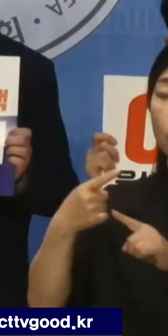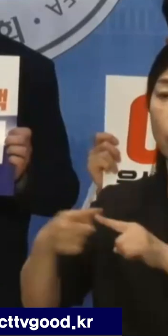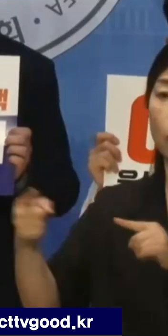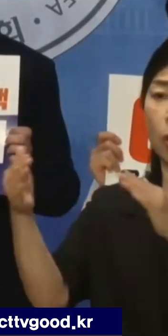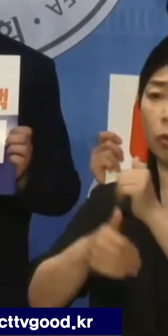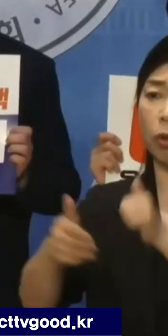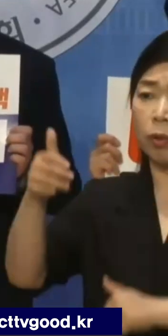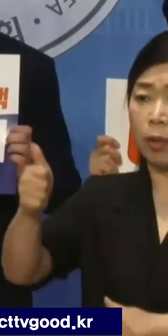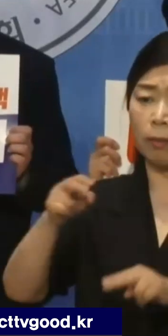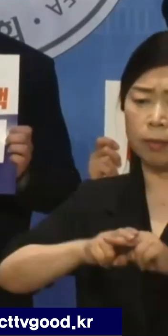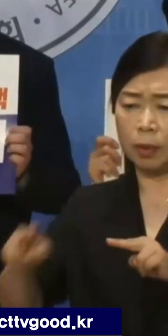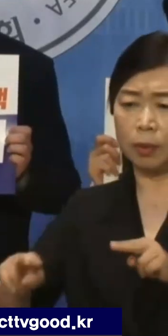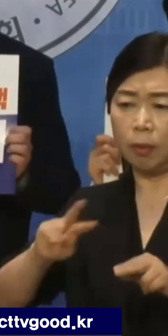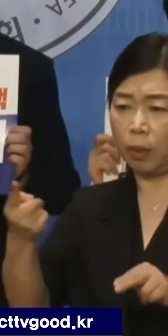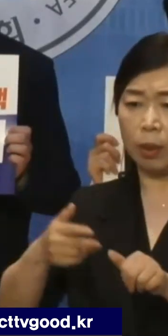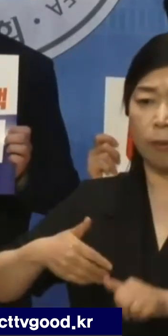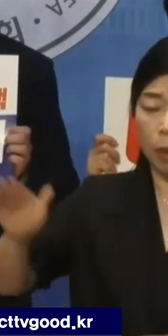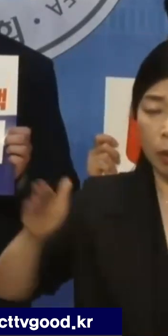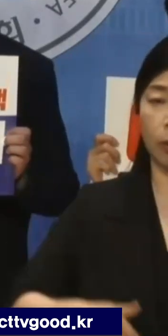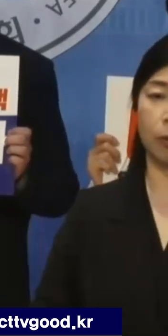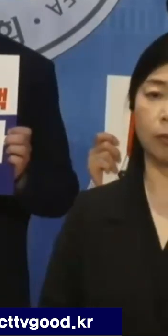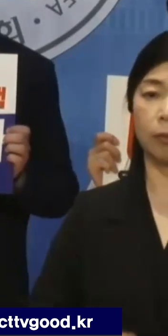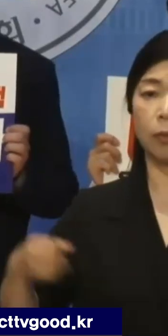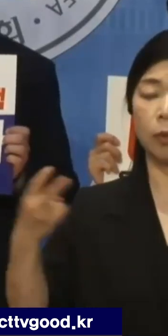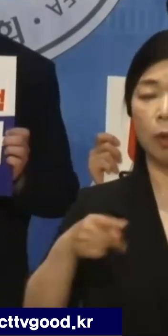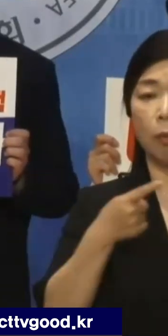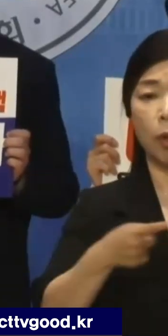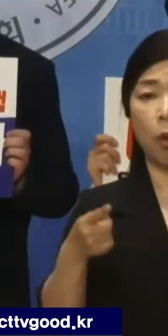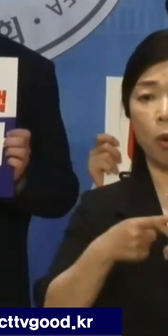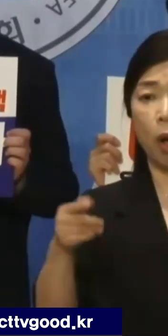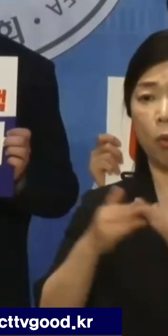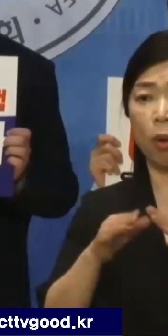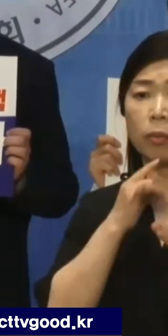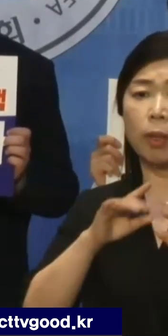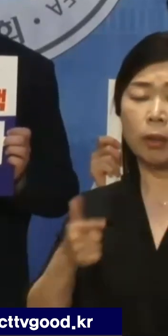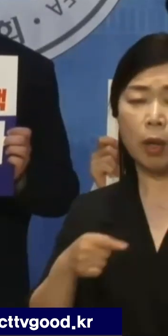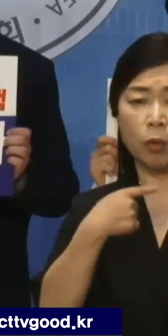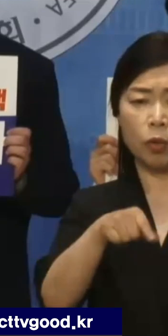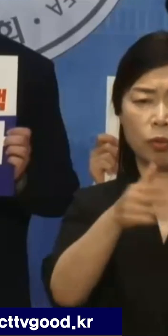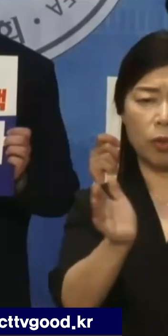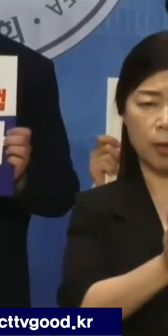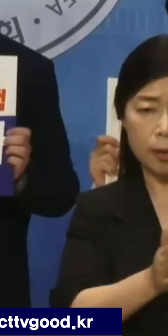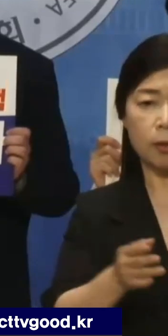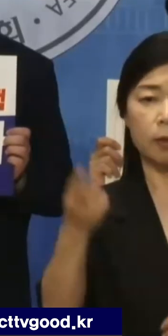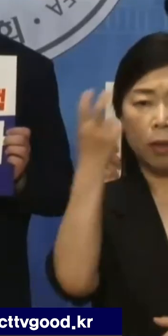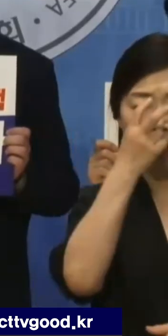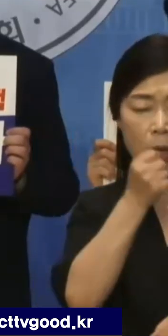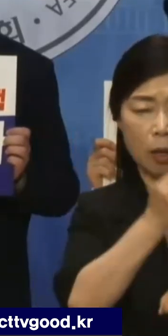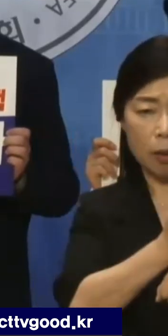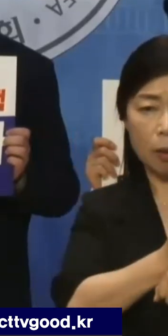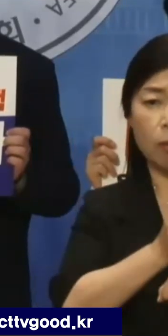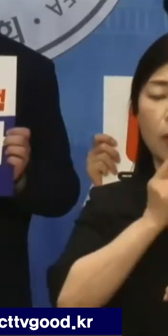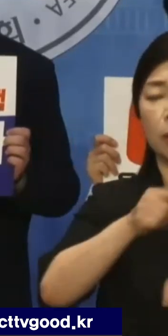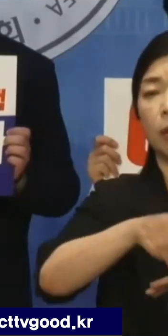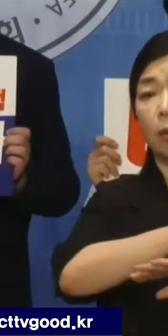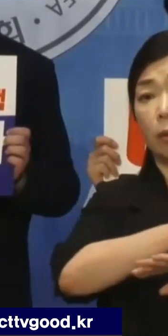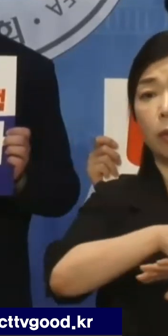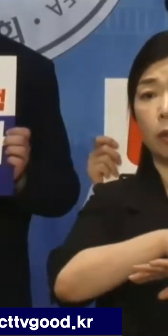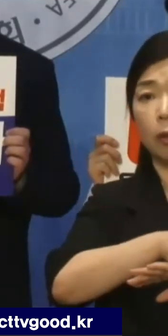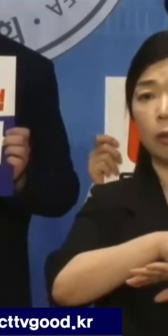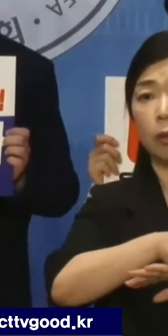교육평가원장은 네, 사퇴시켰죠. 그리고 나서 교육평가원뿐만 아니라 교육부까지 이제 감사를 확대하고 있다고 합니다.